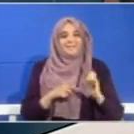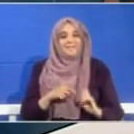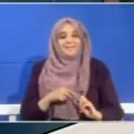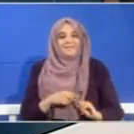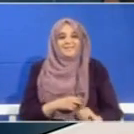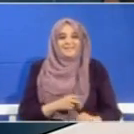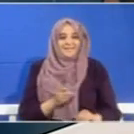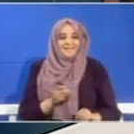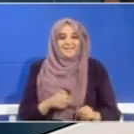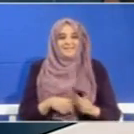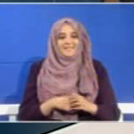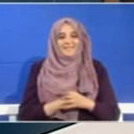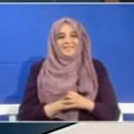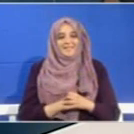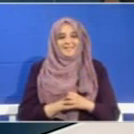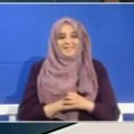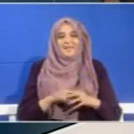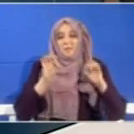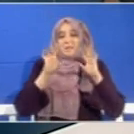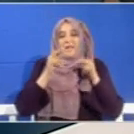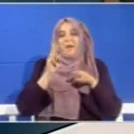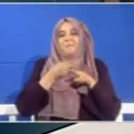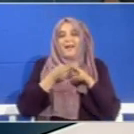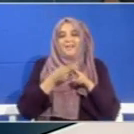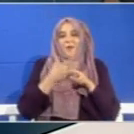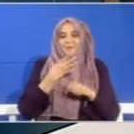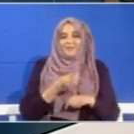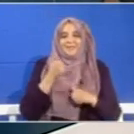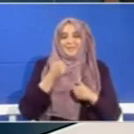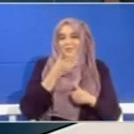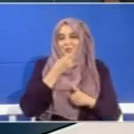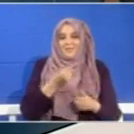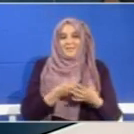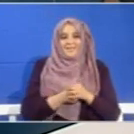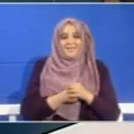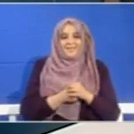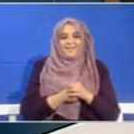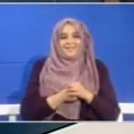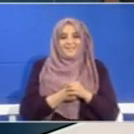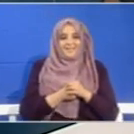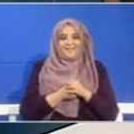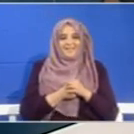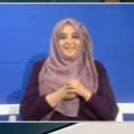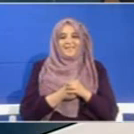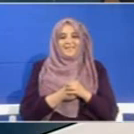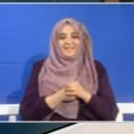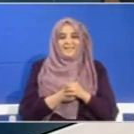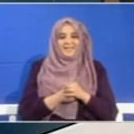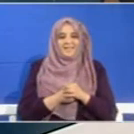لجين. لجين ما شاء الله يا ربي بارك إن شاء الله. آمين. لجين وإخوتها. آمين. إن شاء الله رب العالمين.